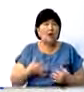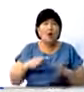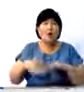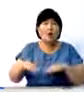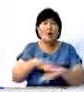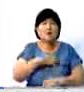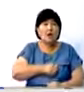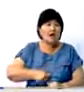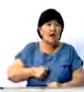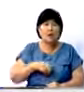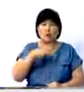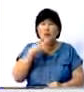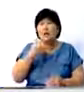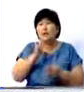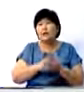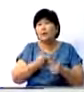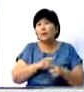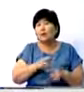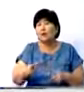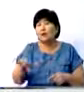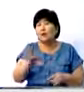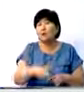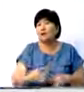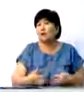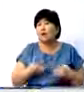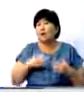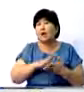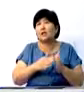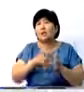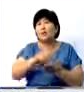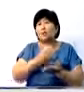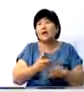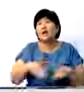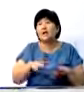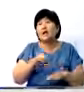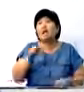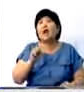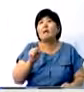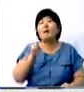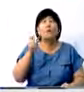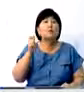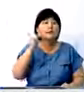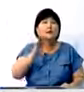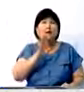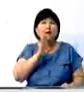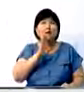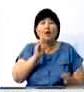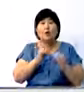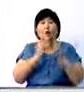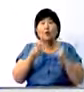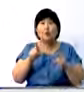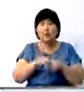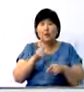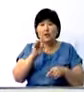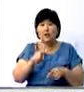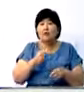халқының ашу ызасында шек жоқ. Себебі бұған дейінде мұнда жаға ұстатарлық жағдайлар болған. Жәмила Әбішеваның 11 жастағы қызын 10 күн бұрын осы